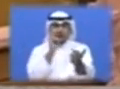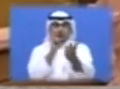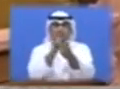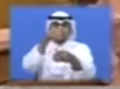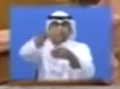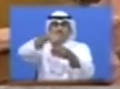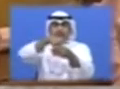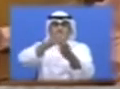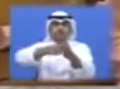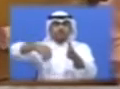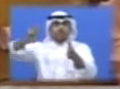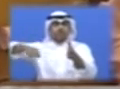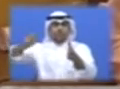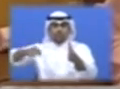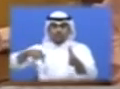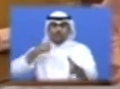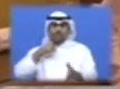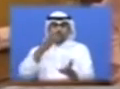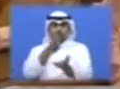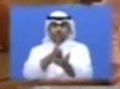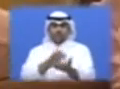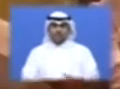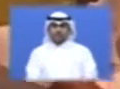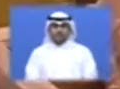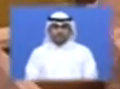التكميلية لعضوية مجلس الأمة.